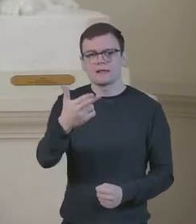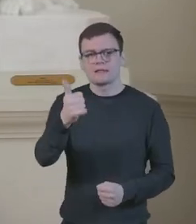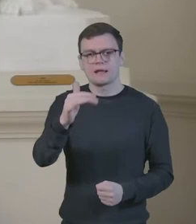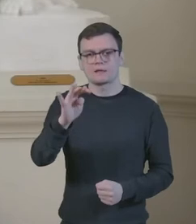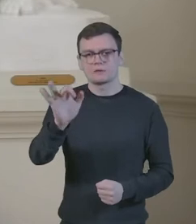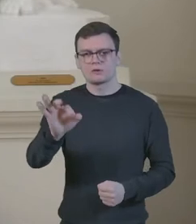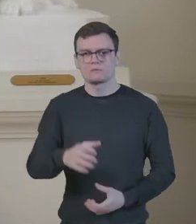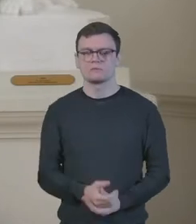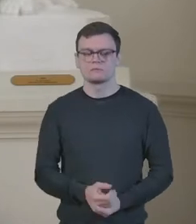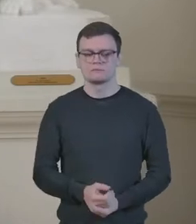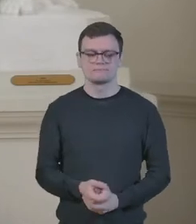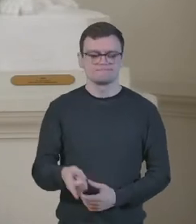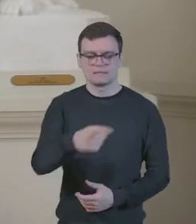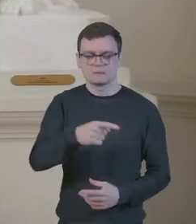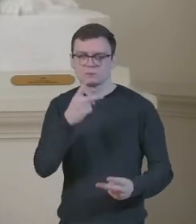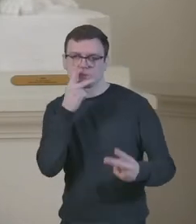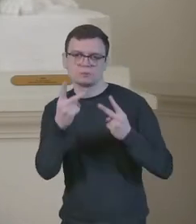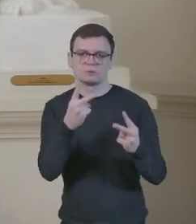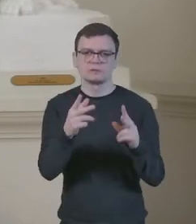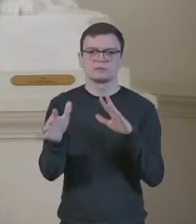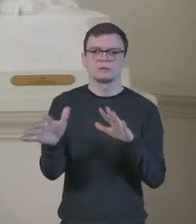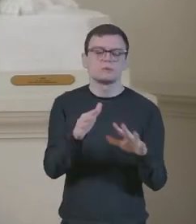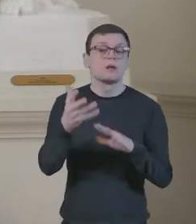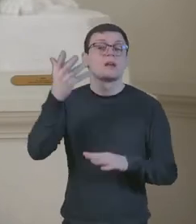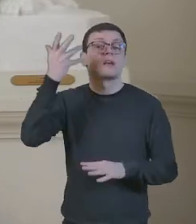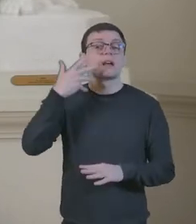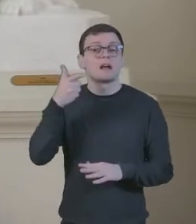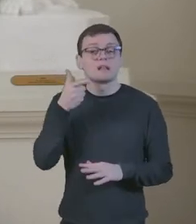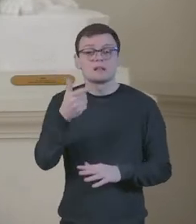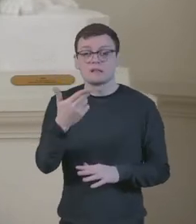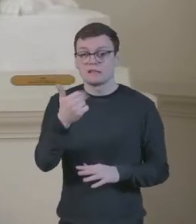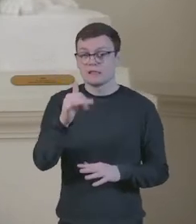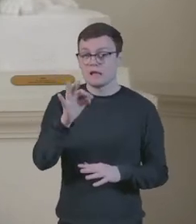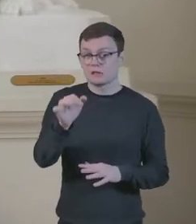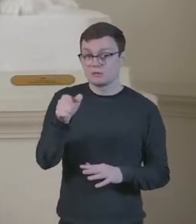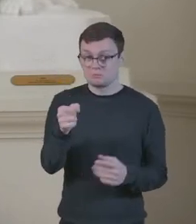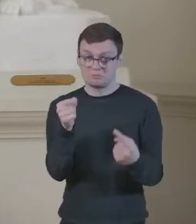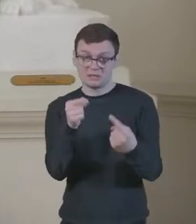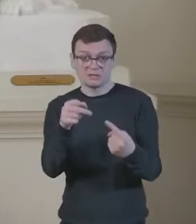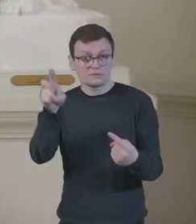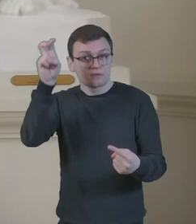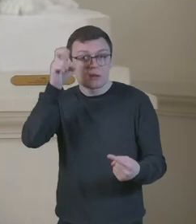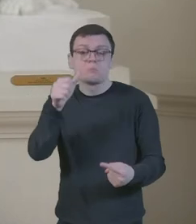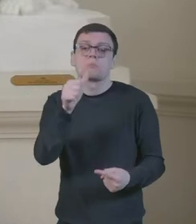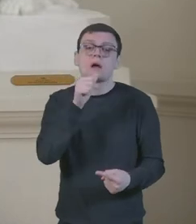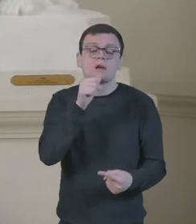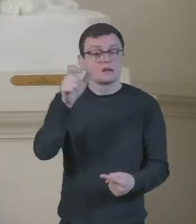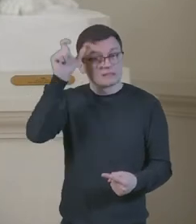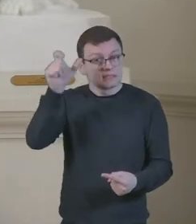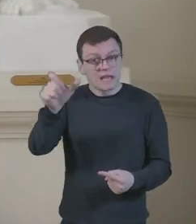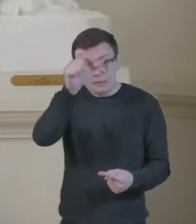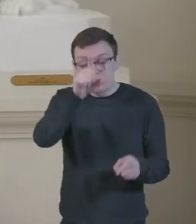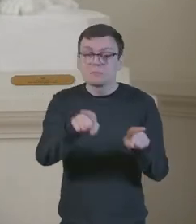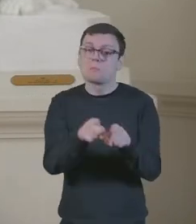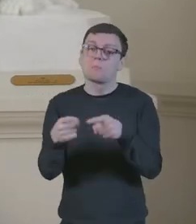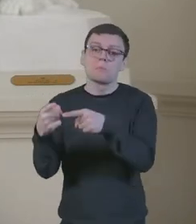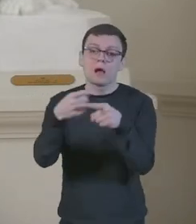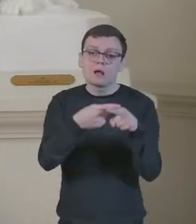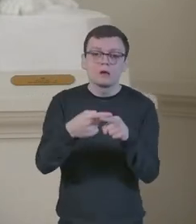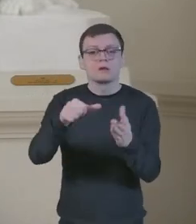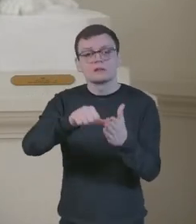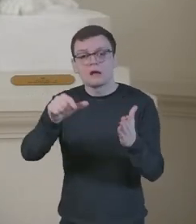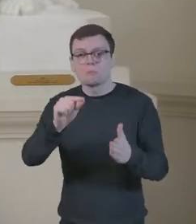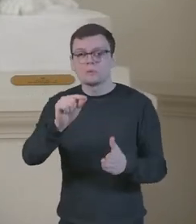stebėme situaciją, kuomet tokios prieš NATO nusteikiusios šalės kaip Serbija ir Baltarusija dalyvauja